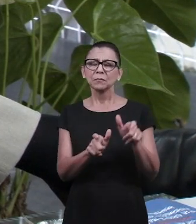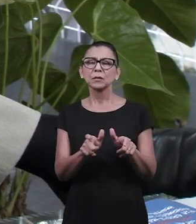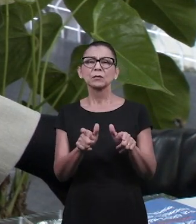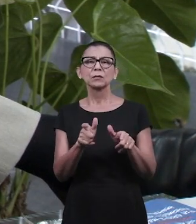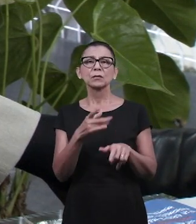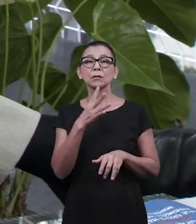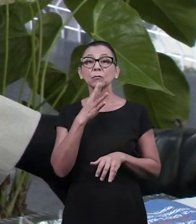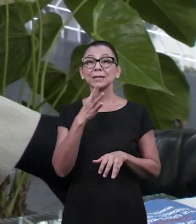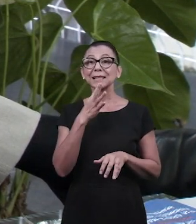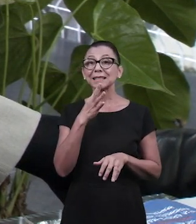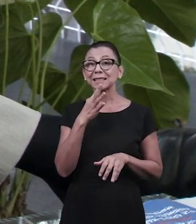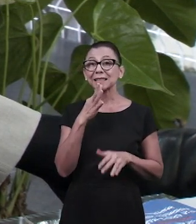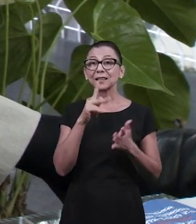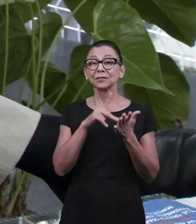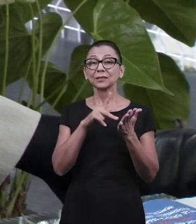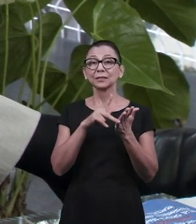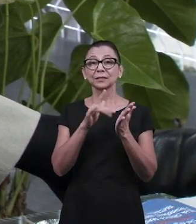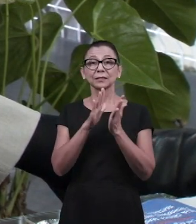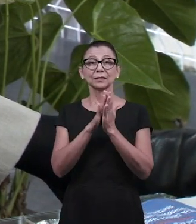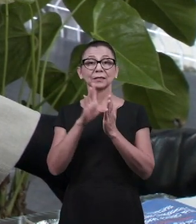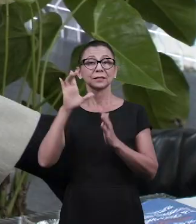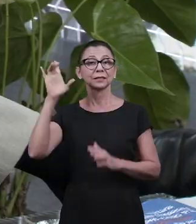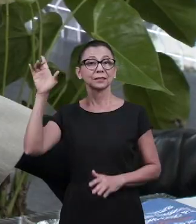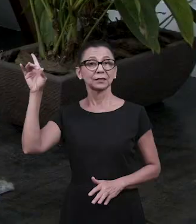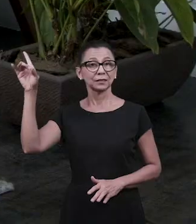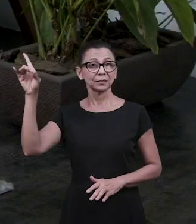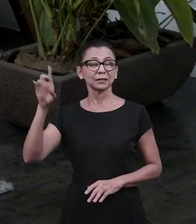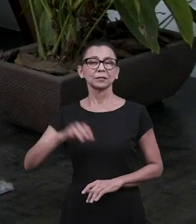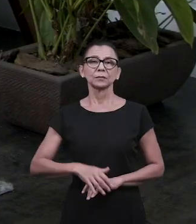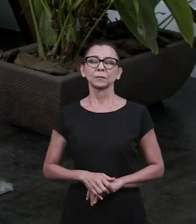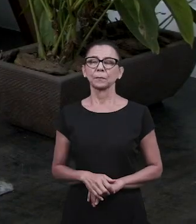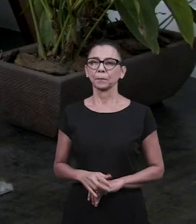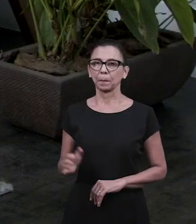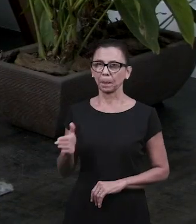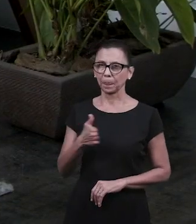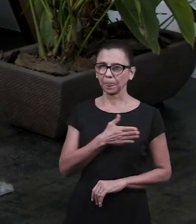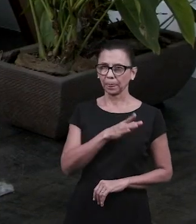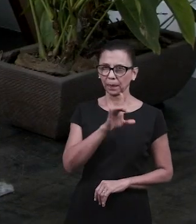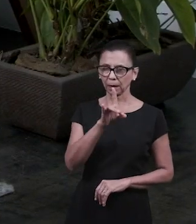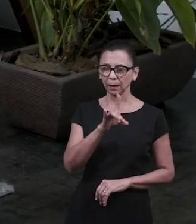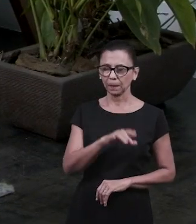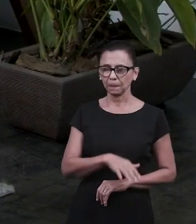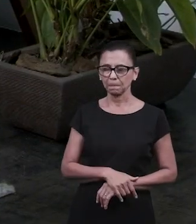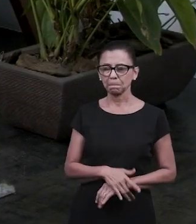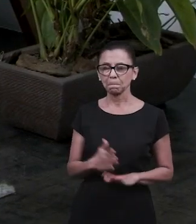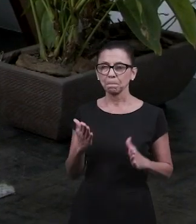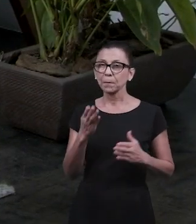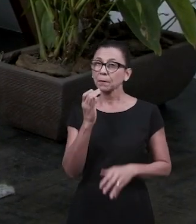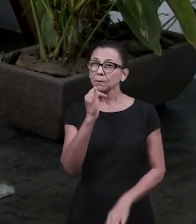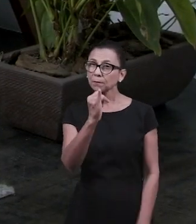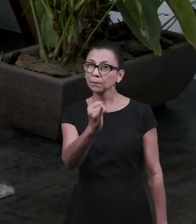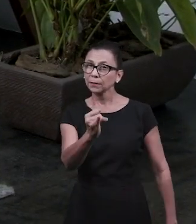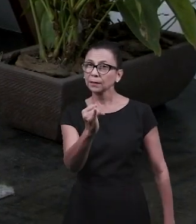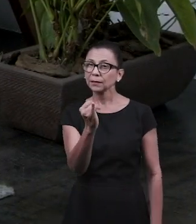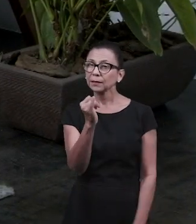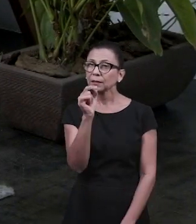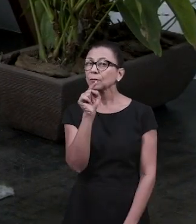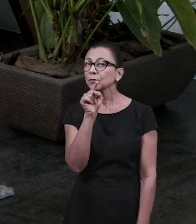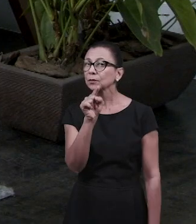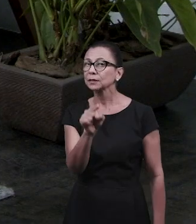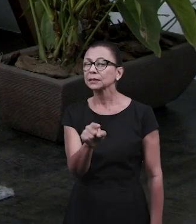connaître la vérité de la parole de Dieu. Mais maintenant, je m'adresse à